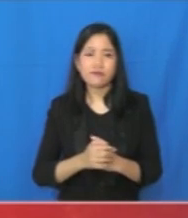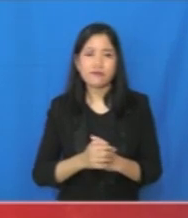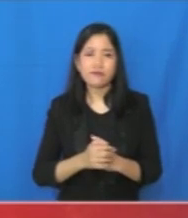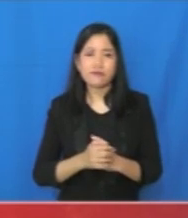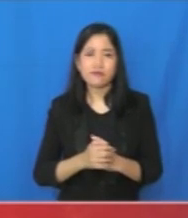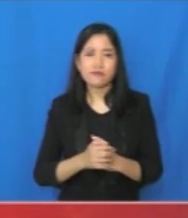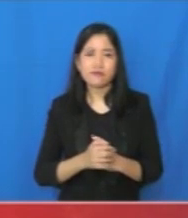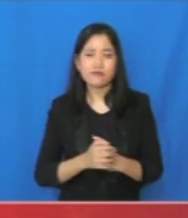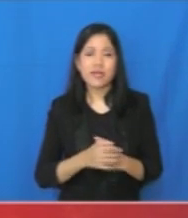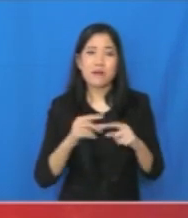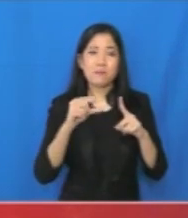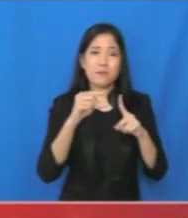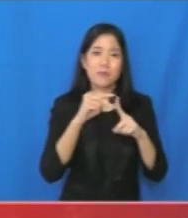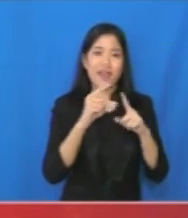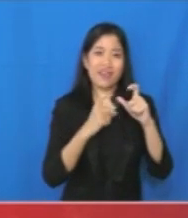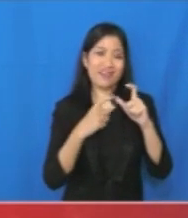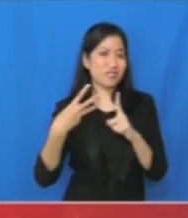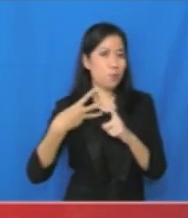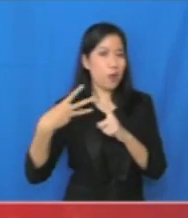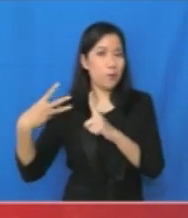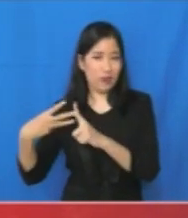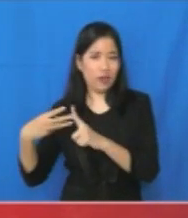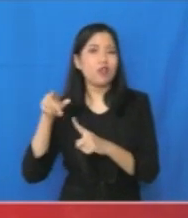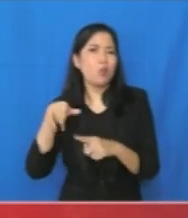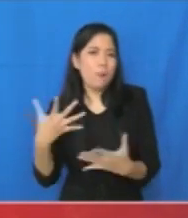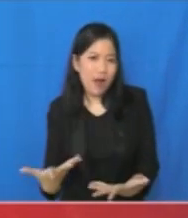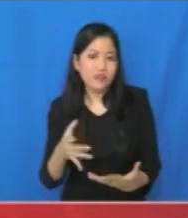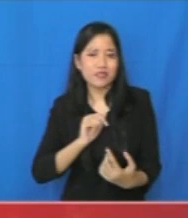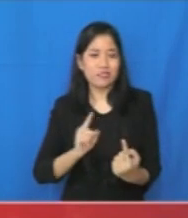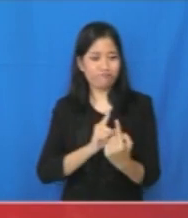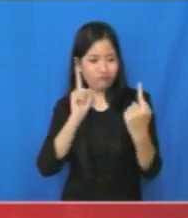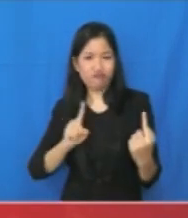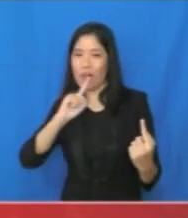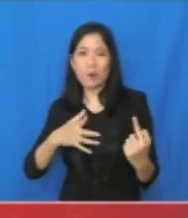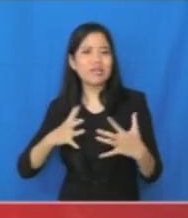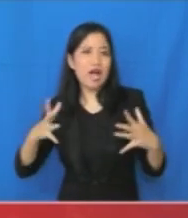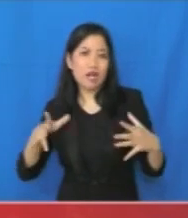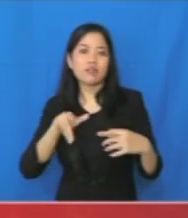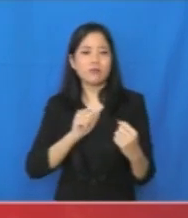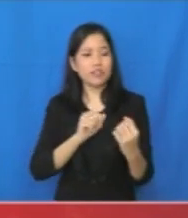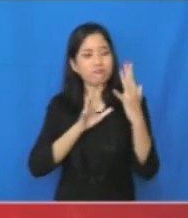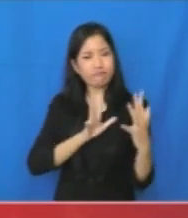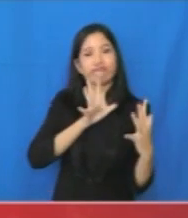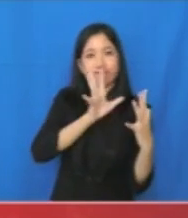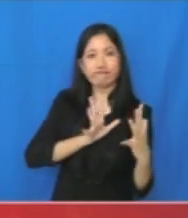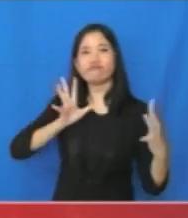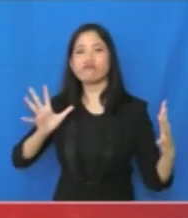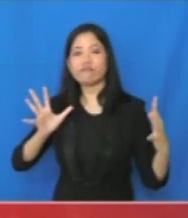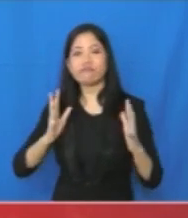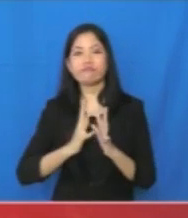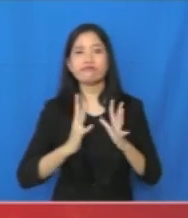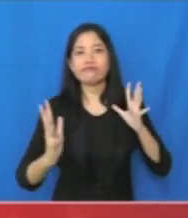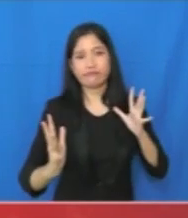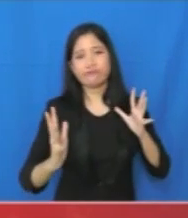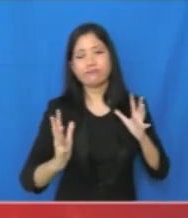sosial berskala besar di dalam kaitan untuk meningkatkan efektivitas